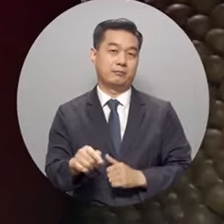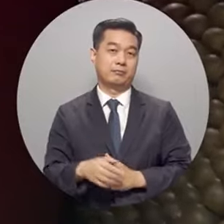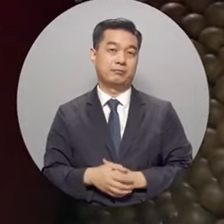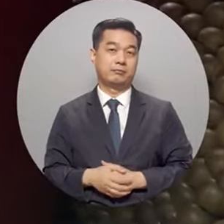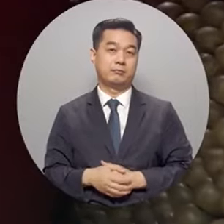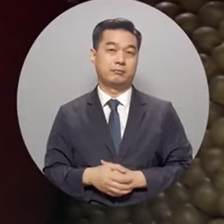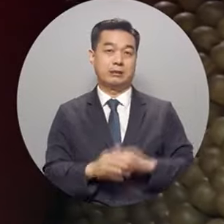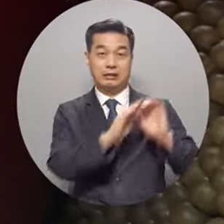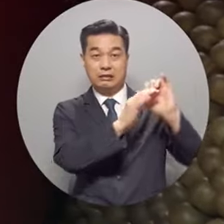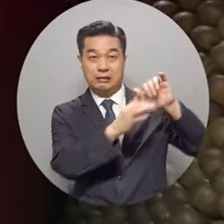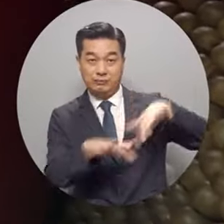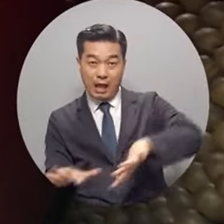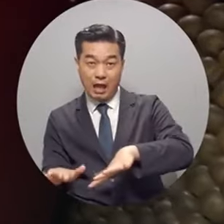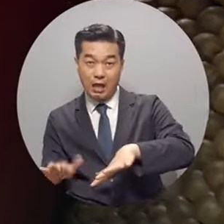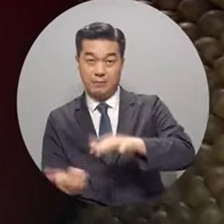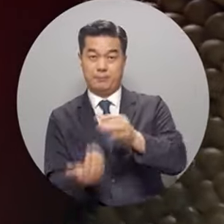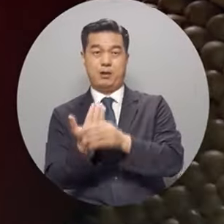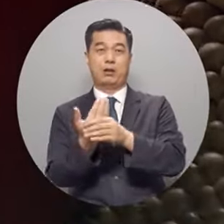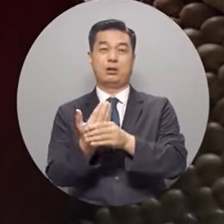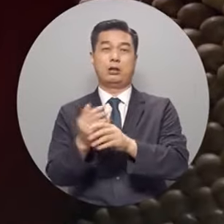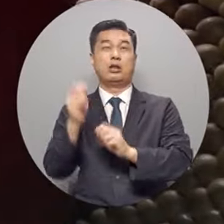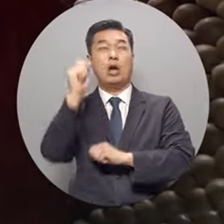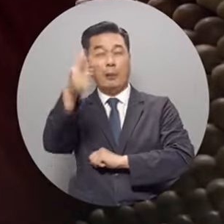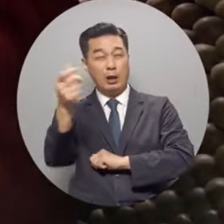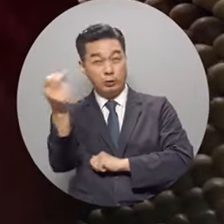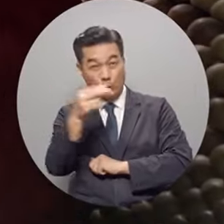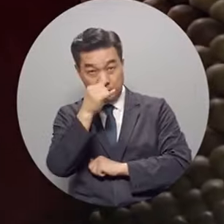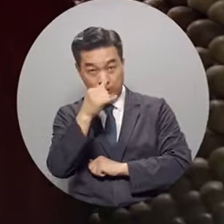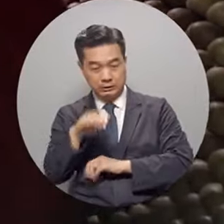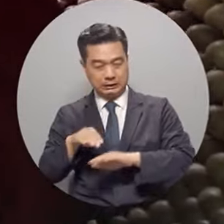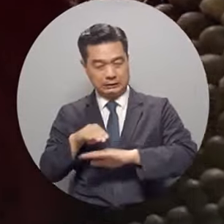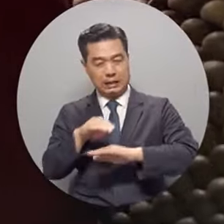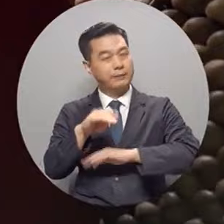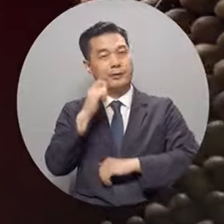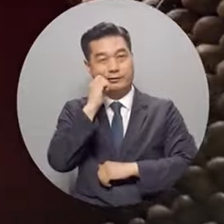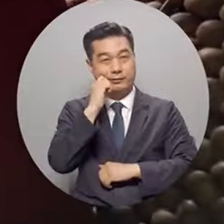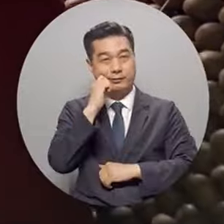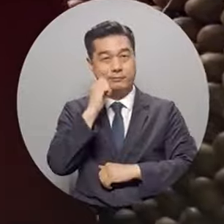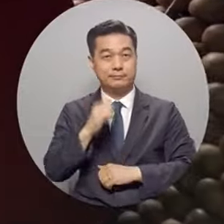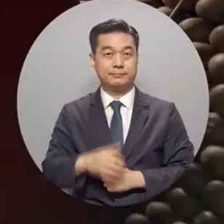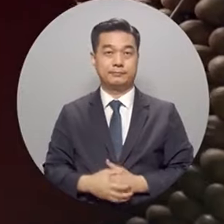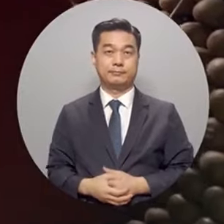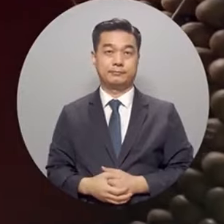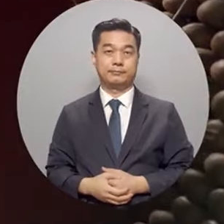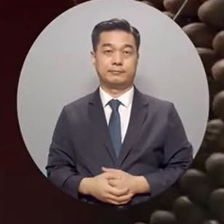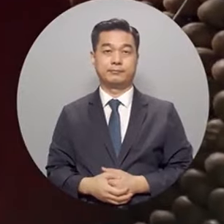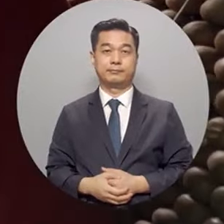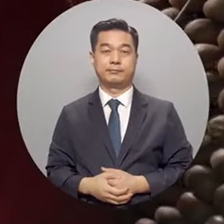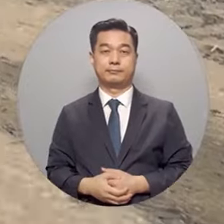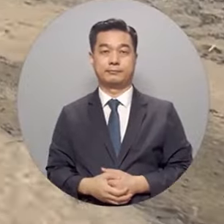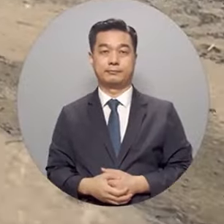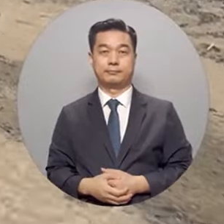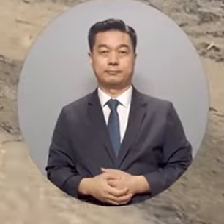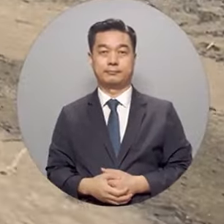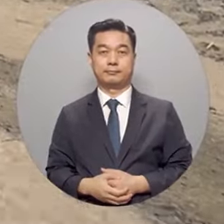가고? 예쁘니 알아서 굴러봐요. 어? 나한테 가려져라. 말리는